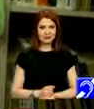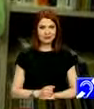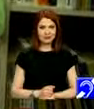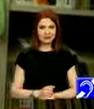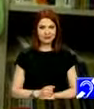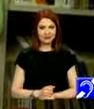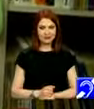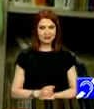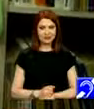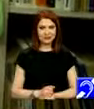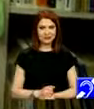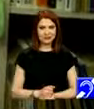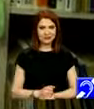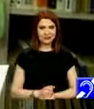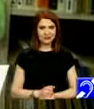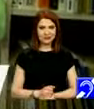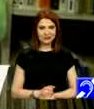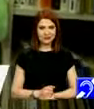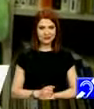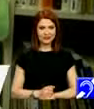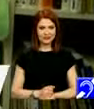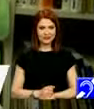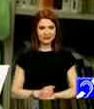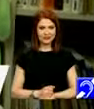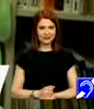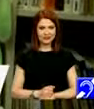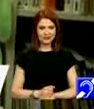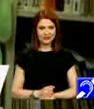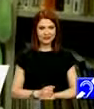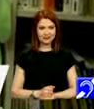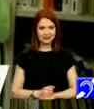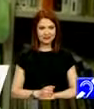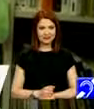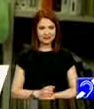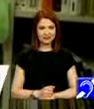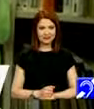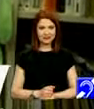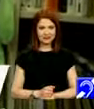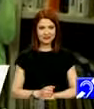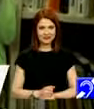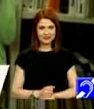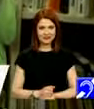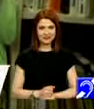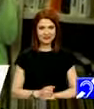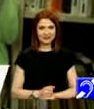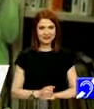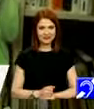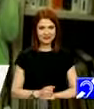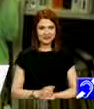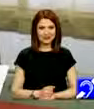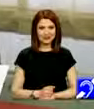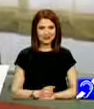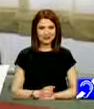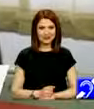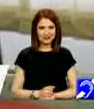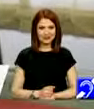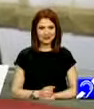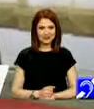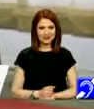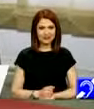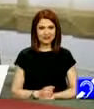I have an ability for language, so it easy for me. But I don't know how it's